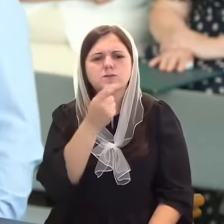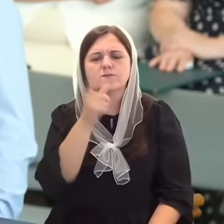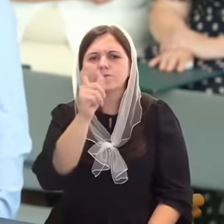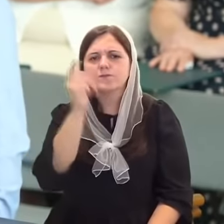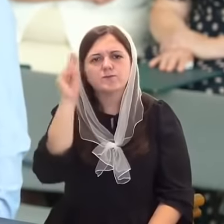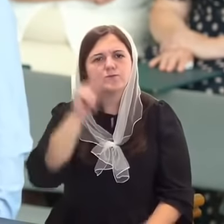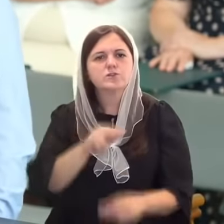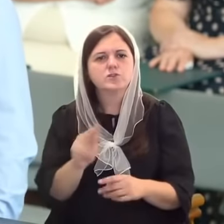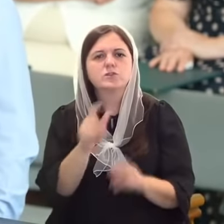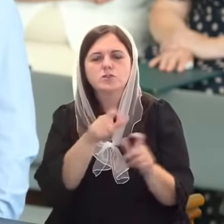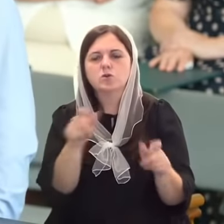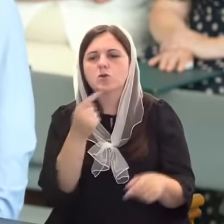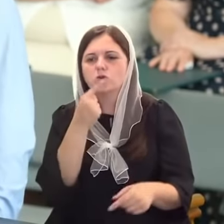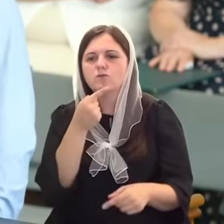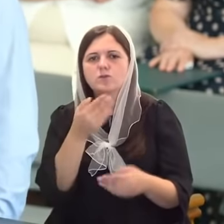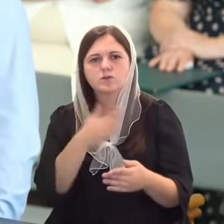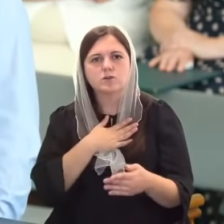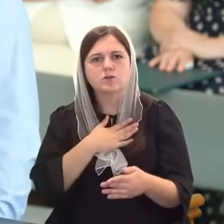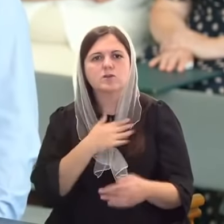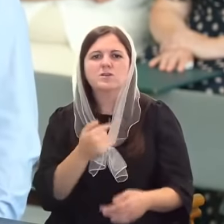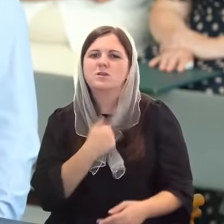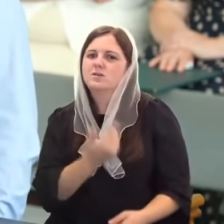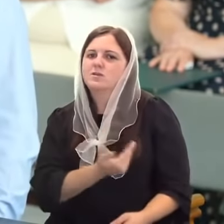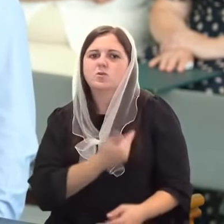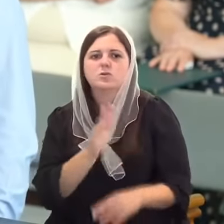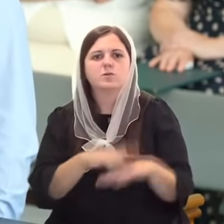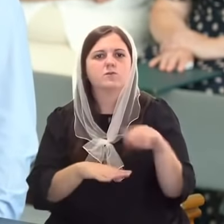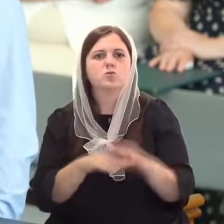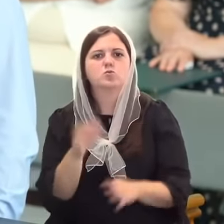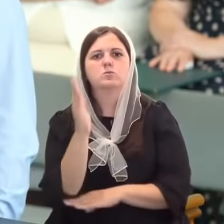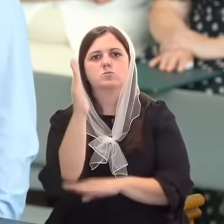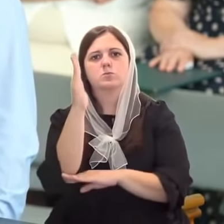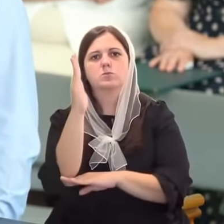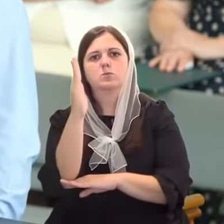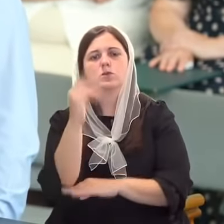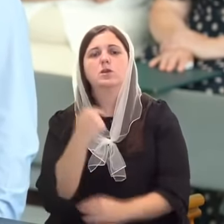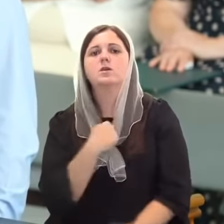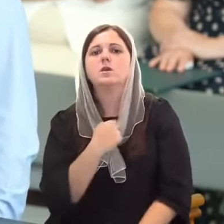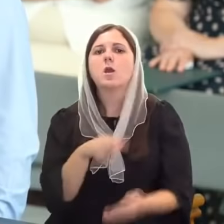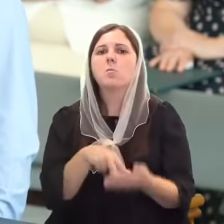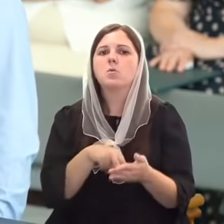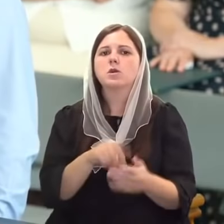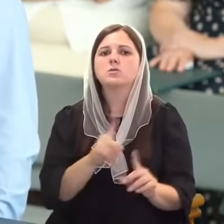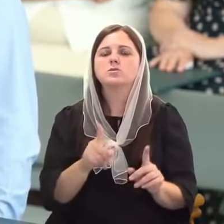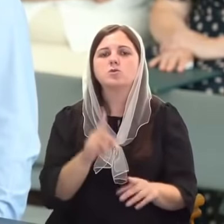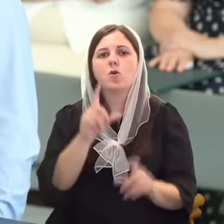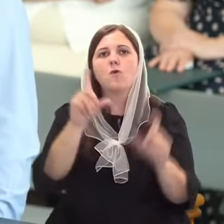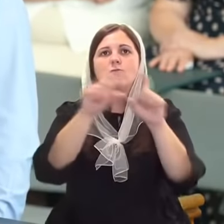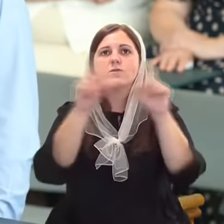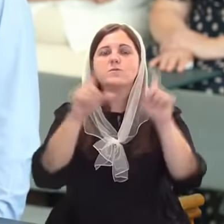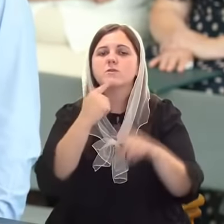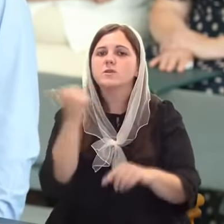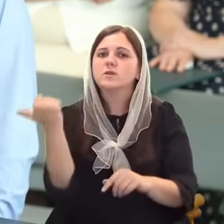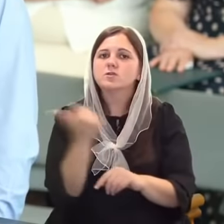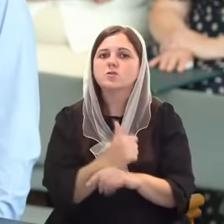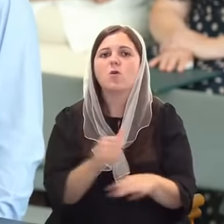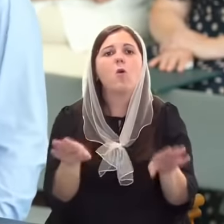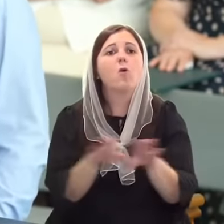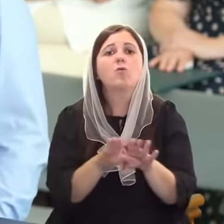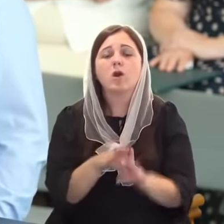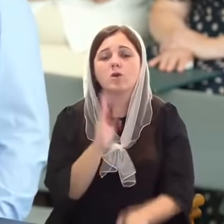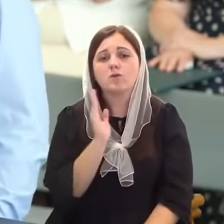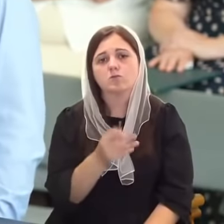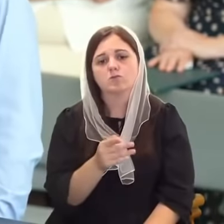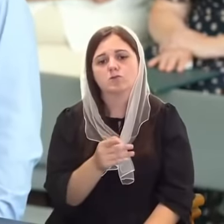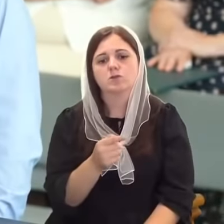ответы, мне не хотелось больше поднимать руку. И я боялся, что в воскресной школе будет то же самое. И я помню, мы сидели вот